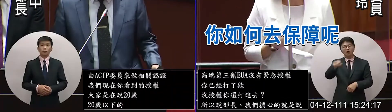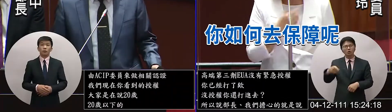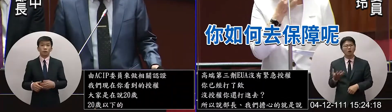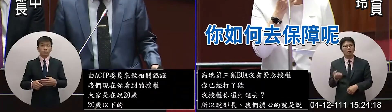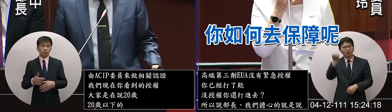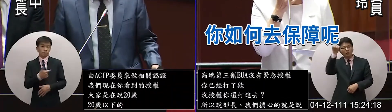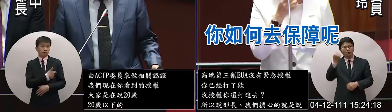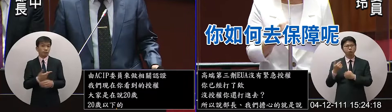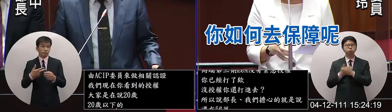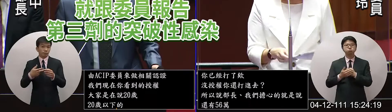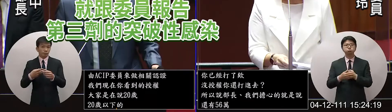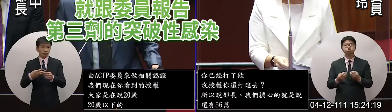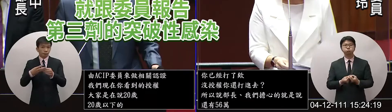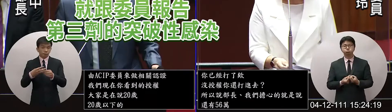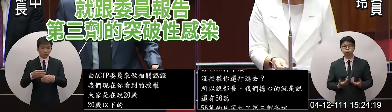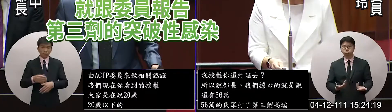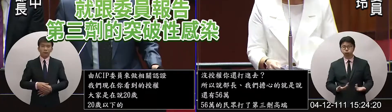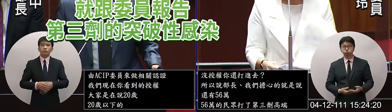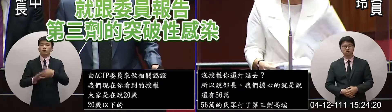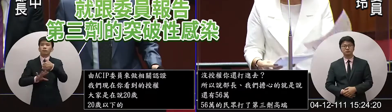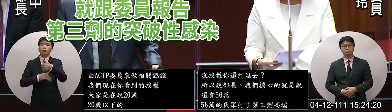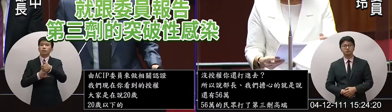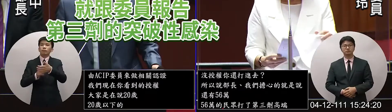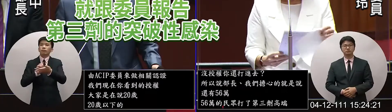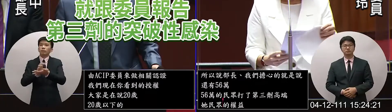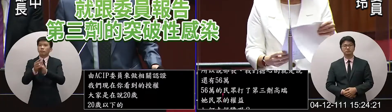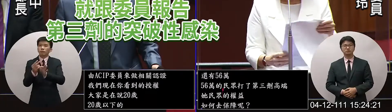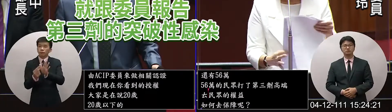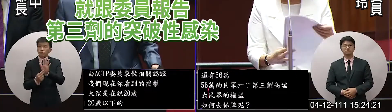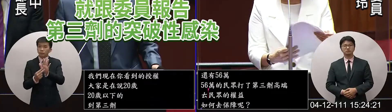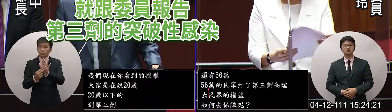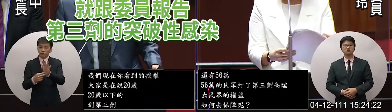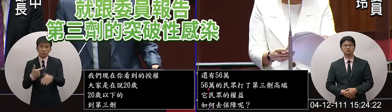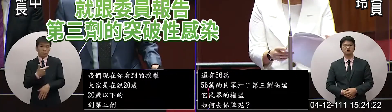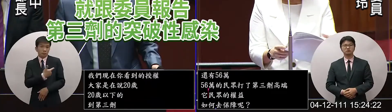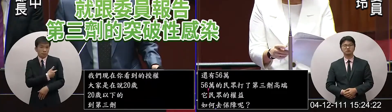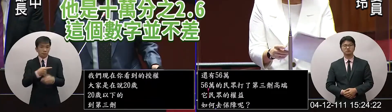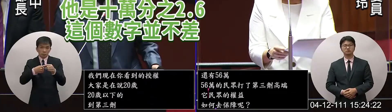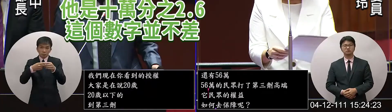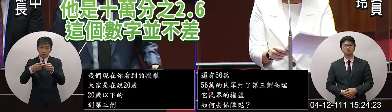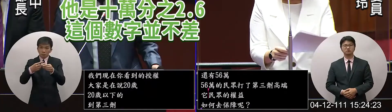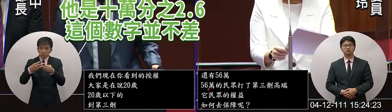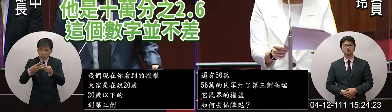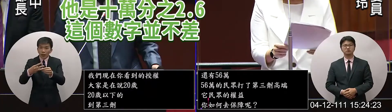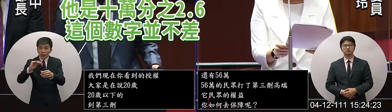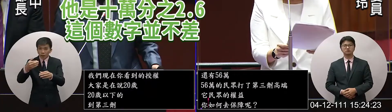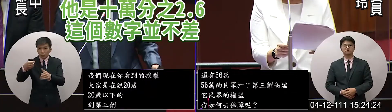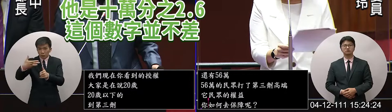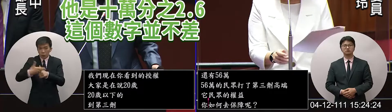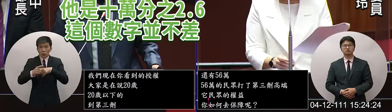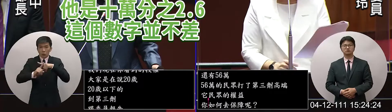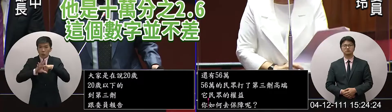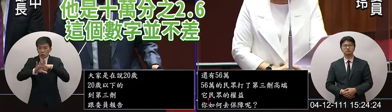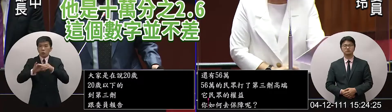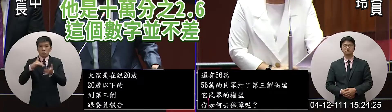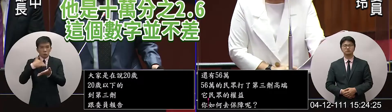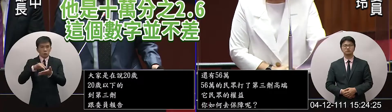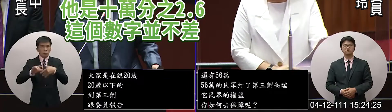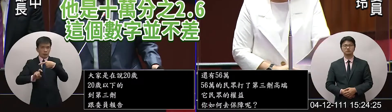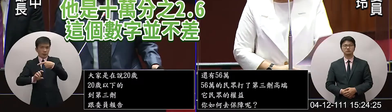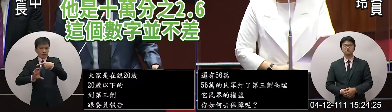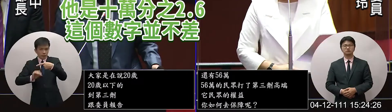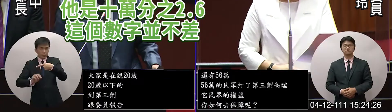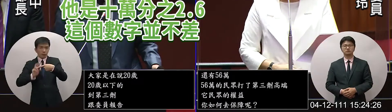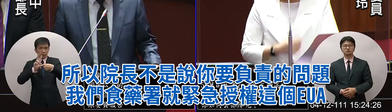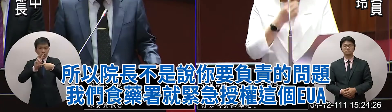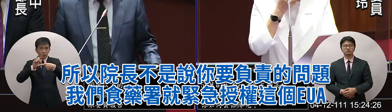如何去保障呢？ 就跟委员报告，第三季的突破性的感染，它是10万分之2.6，这个数字